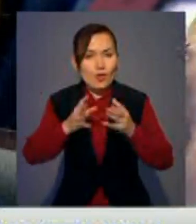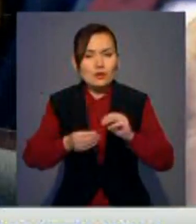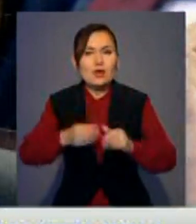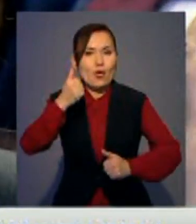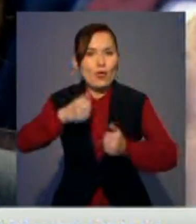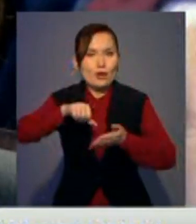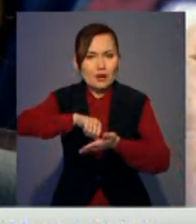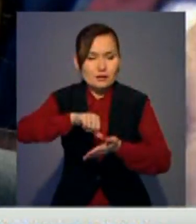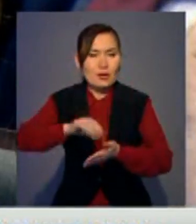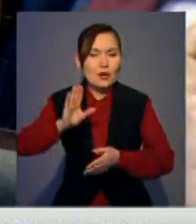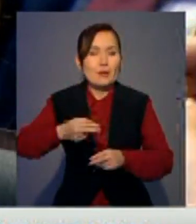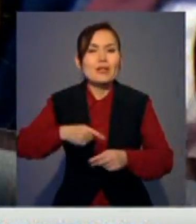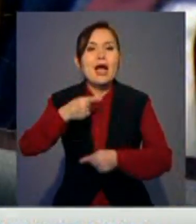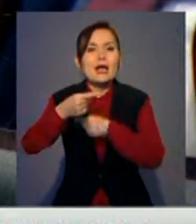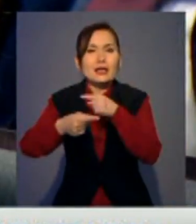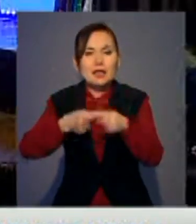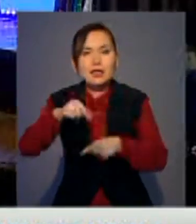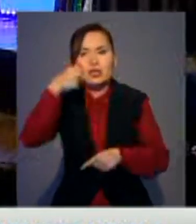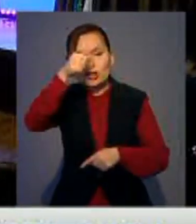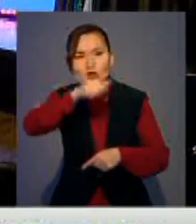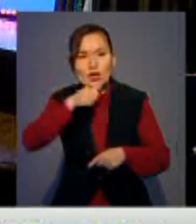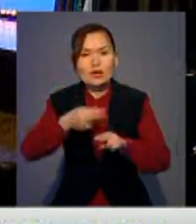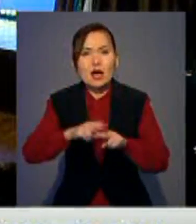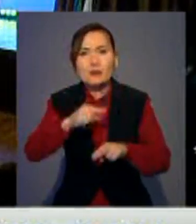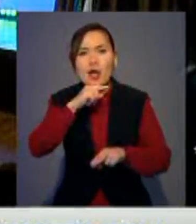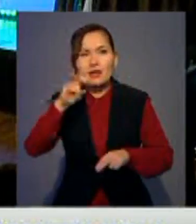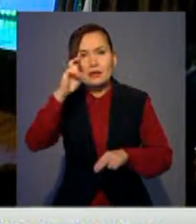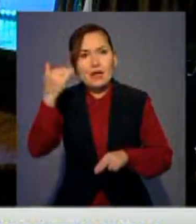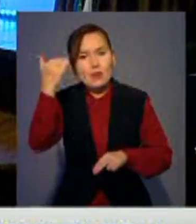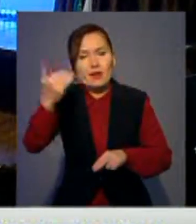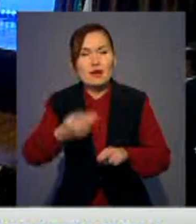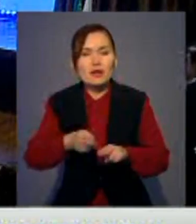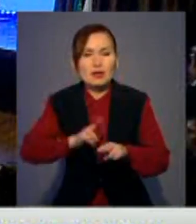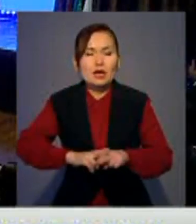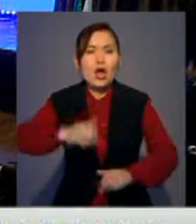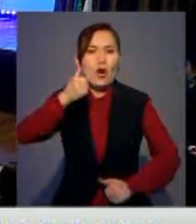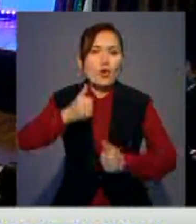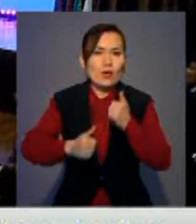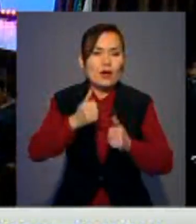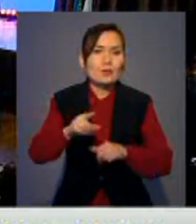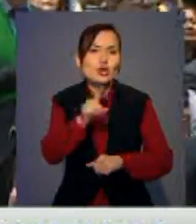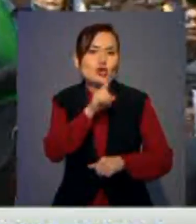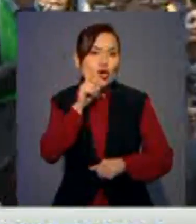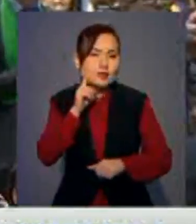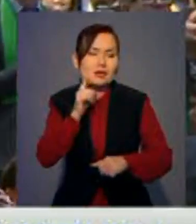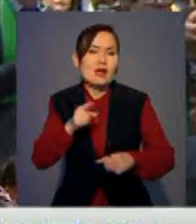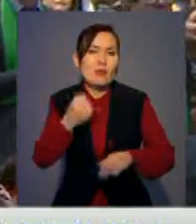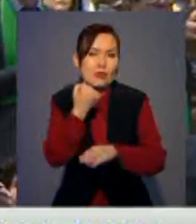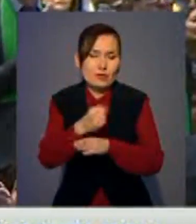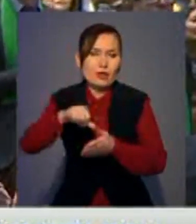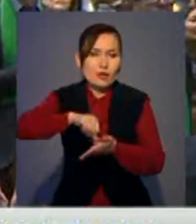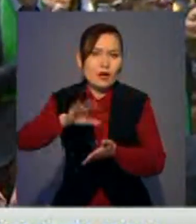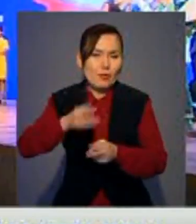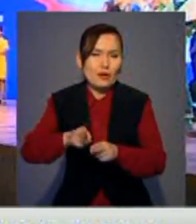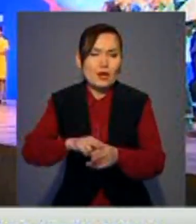қорғайды. Келер жылы Қазан қаласында өтетін додаға 18 бен 22 жас аралығындағы жеңімпаздар қатысады. Оларды